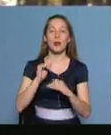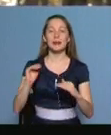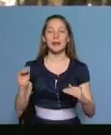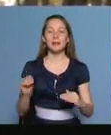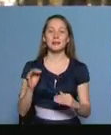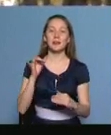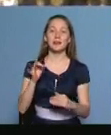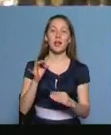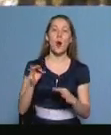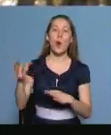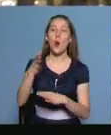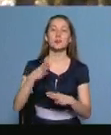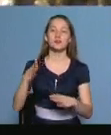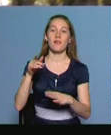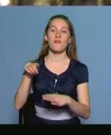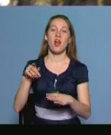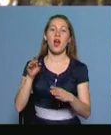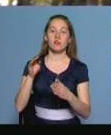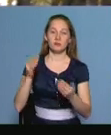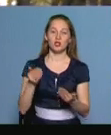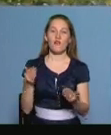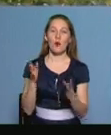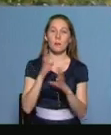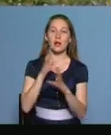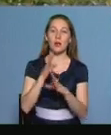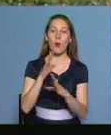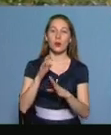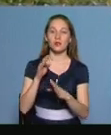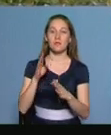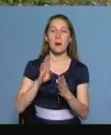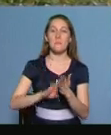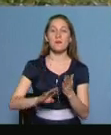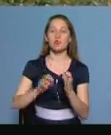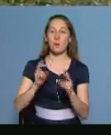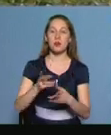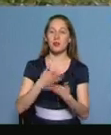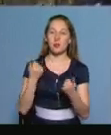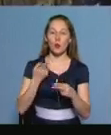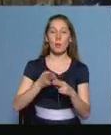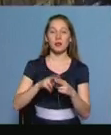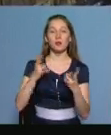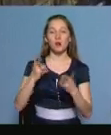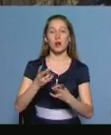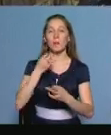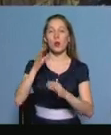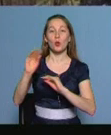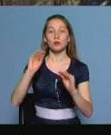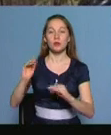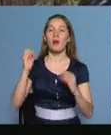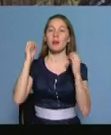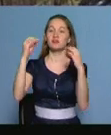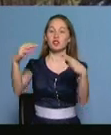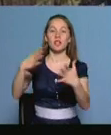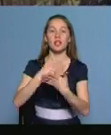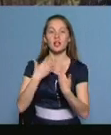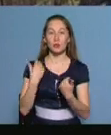природы в городе небезопасен и совсем не из-за диких зверей, поэтому требует благоустройства. Нет освещения,